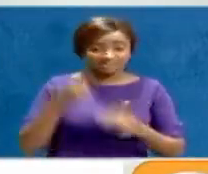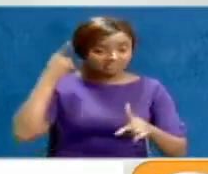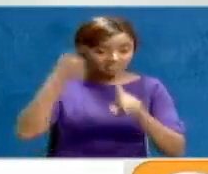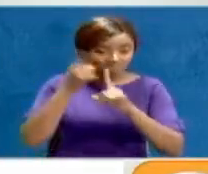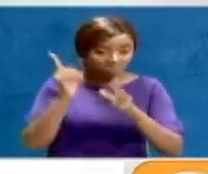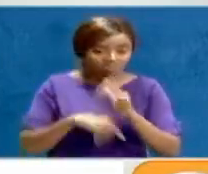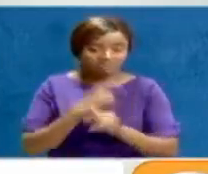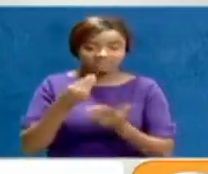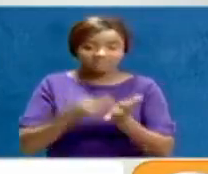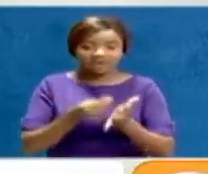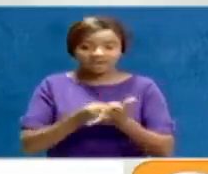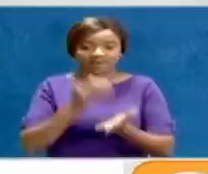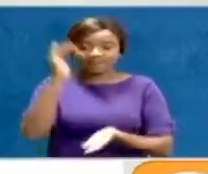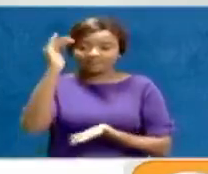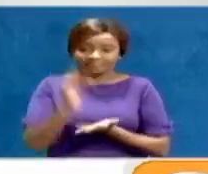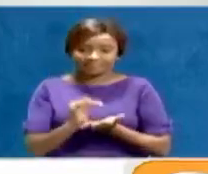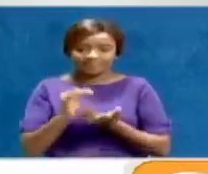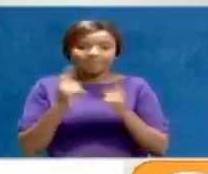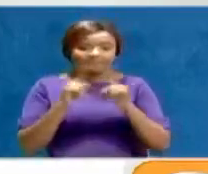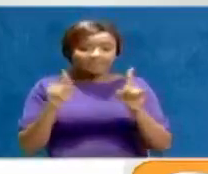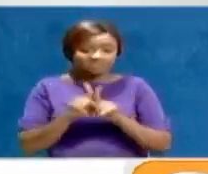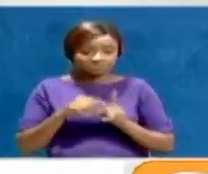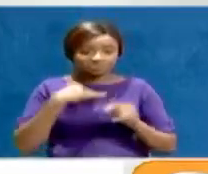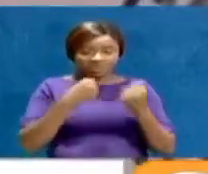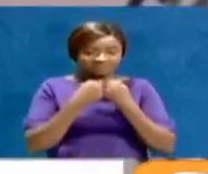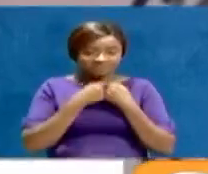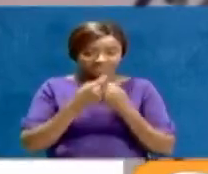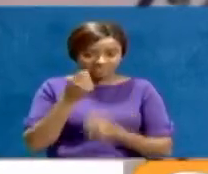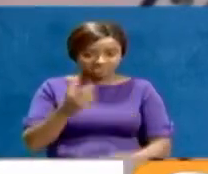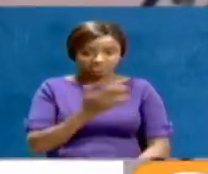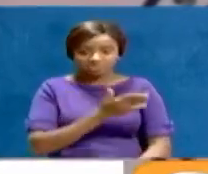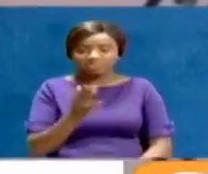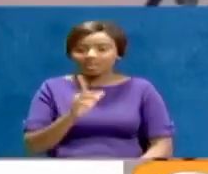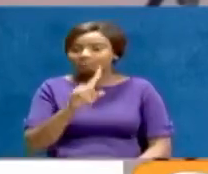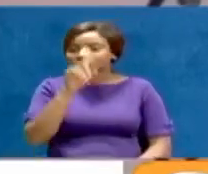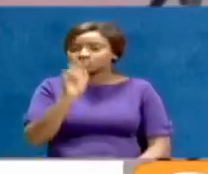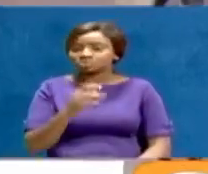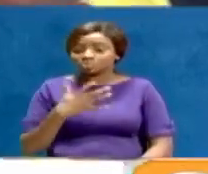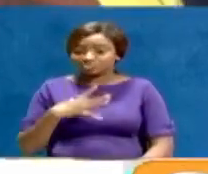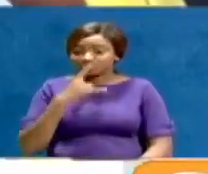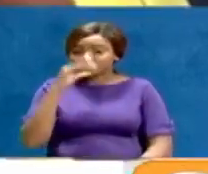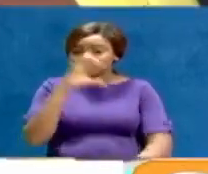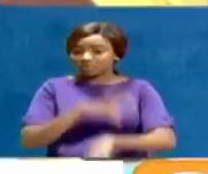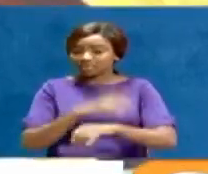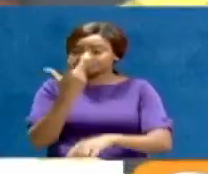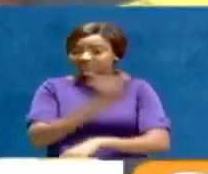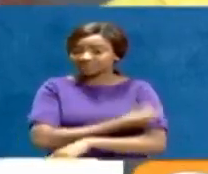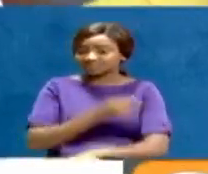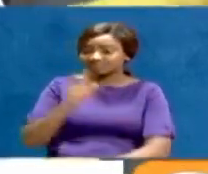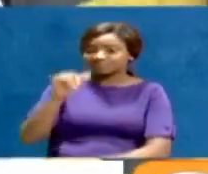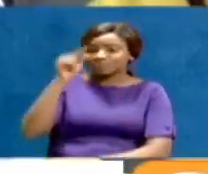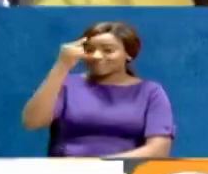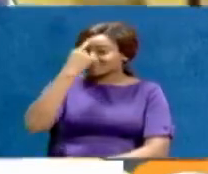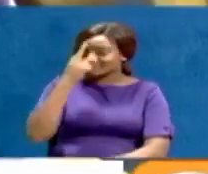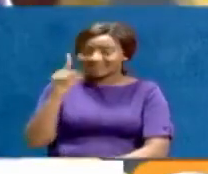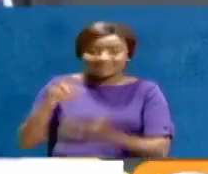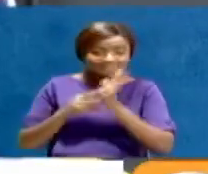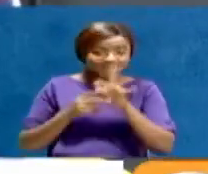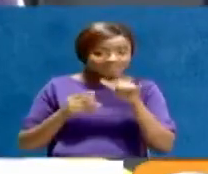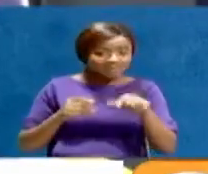chini zaidi. Ila kuna kizungumkuti hapa. Je, ambao wameshapokea chanjo ya